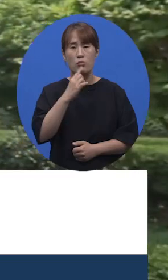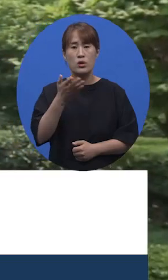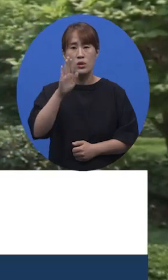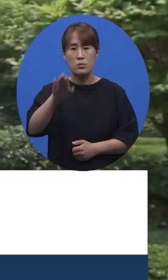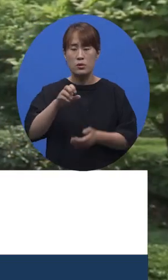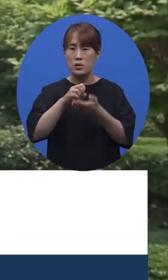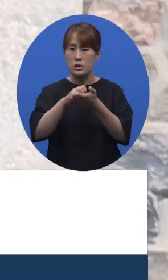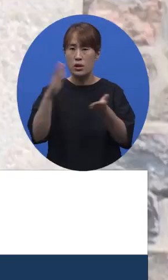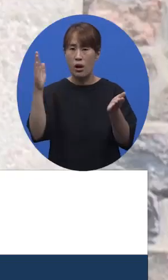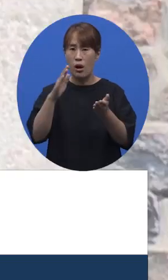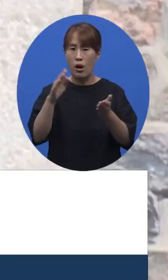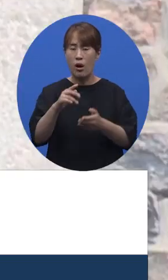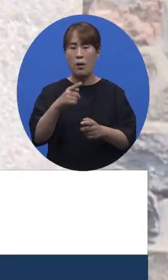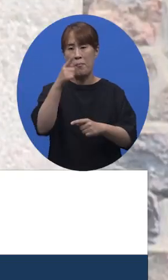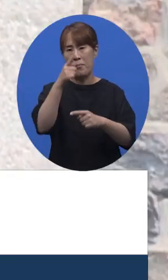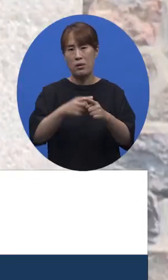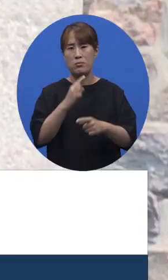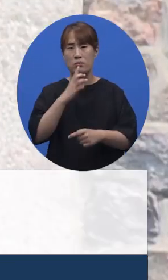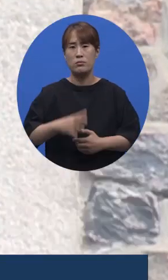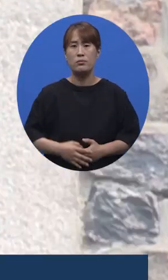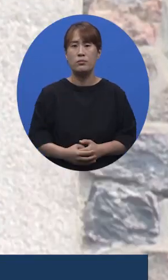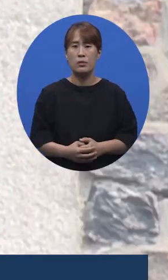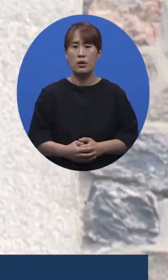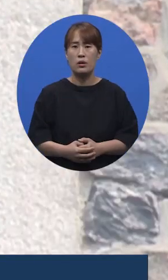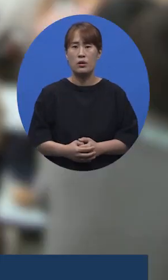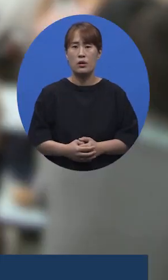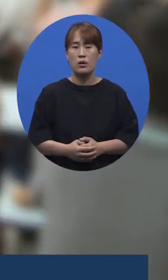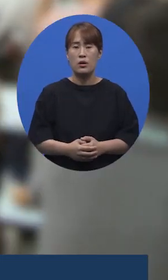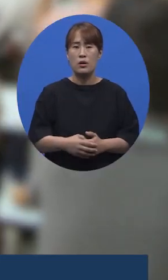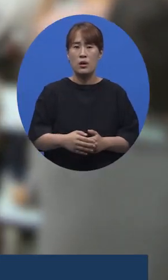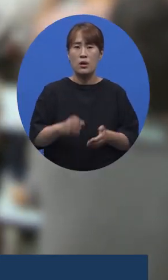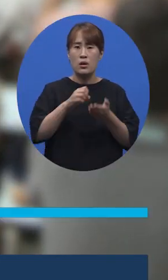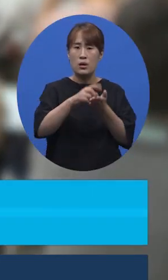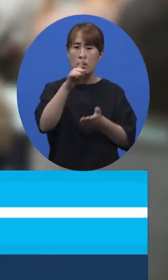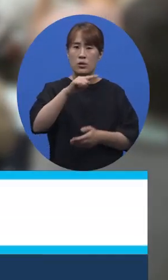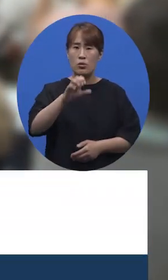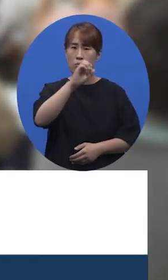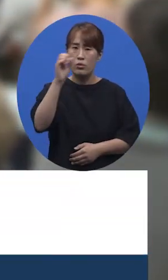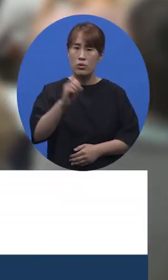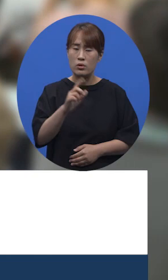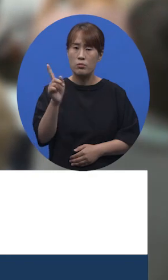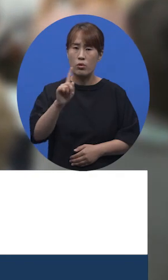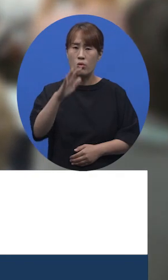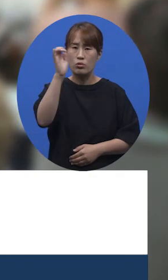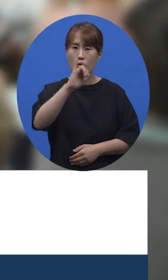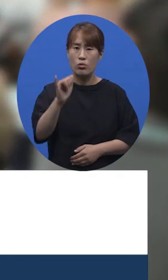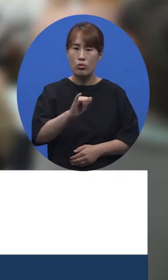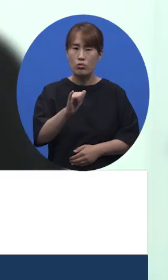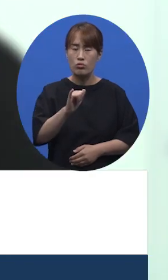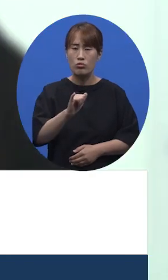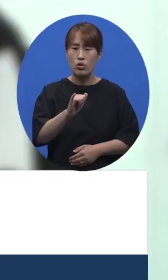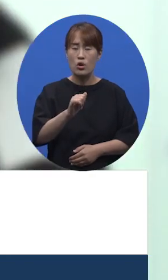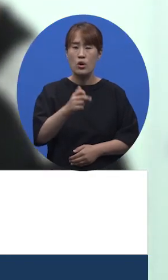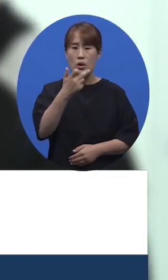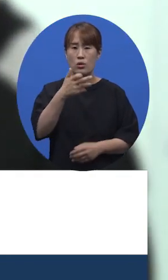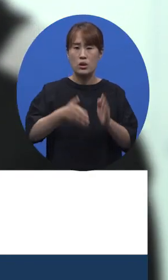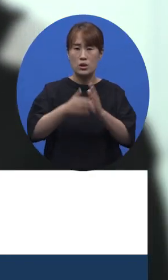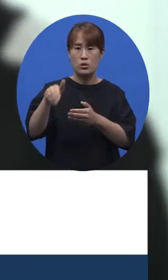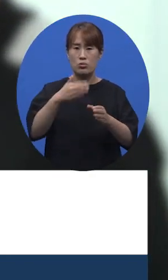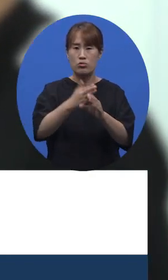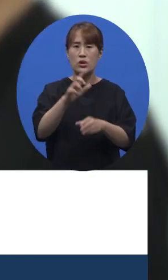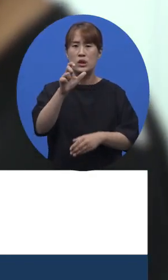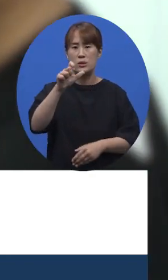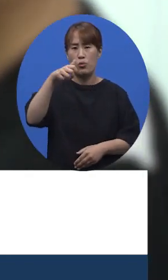넘는데 반해 진학 비율은 절반 정도에 그친 겁니다 진학률 1.5% 수치는 전국 17개 시 도 가운데